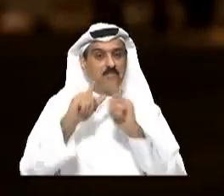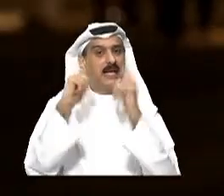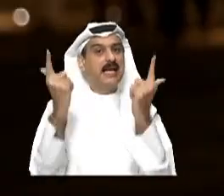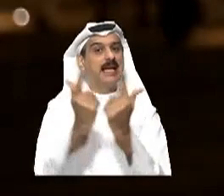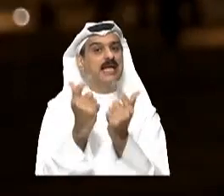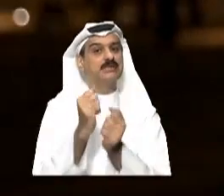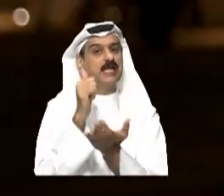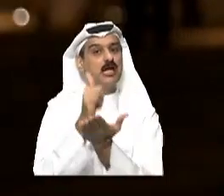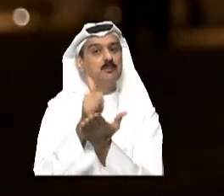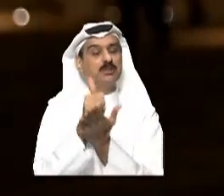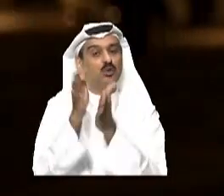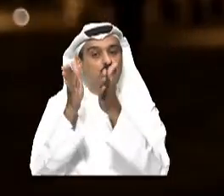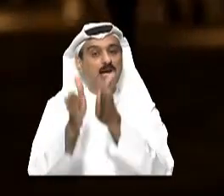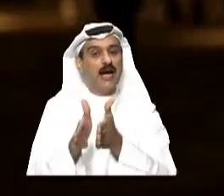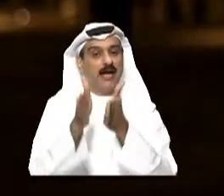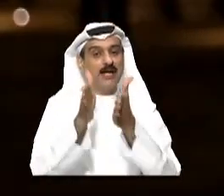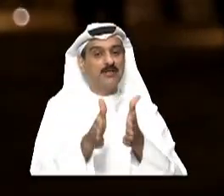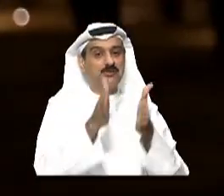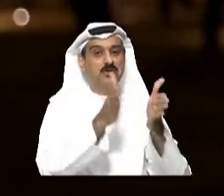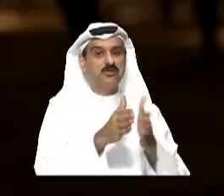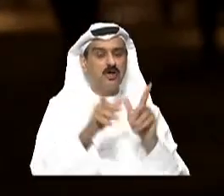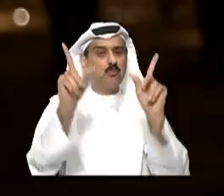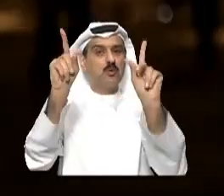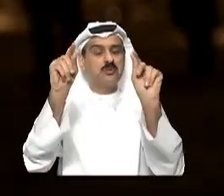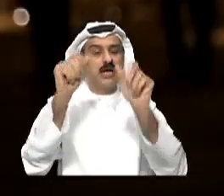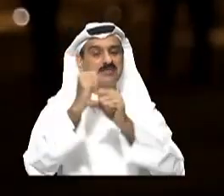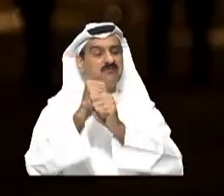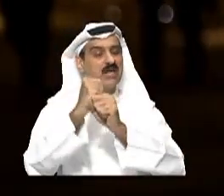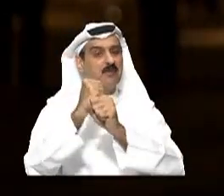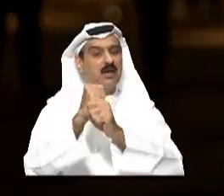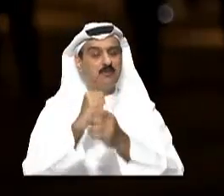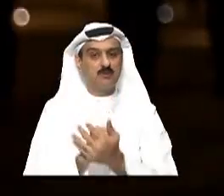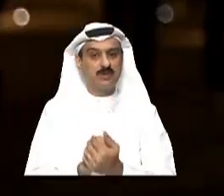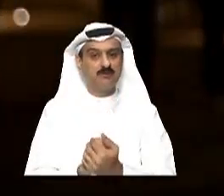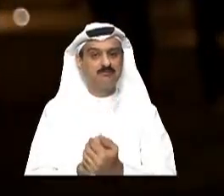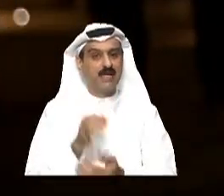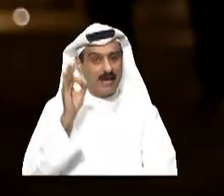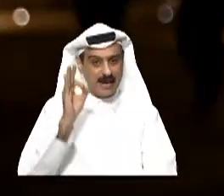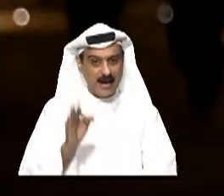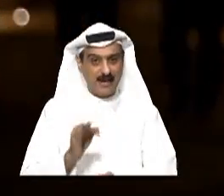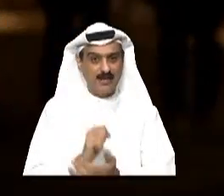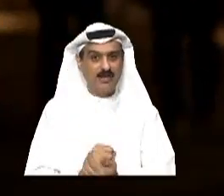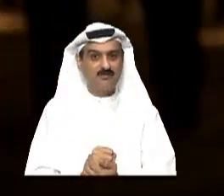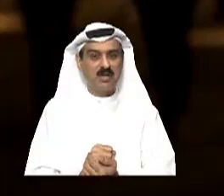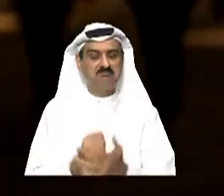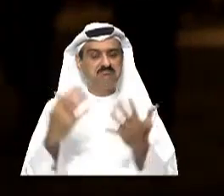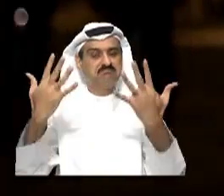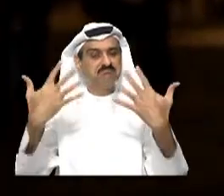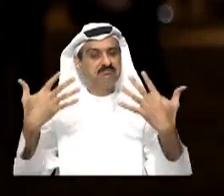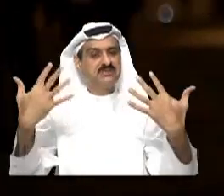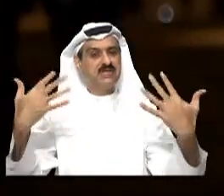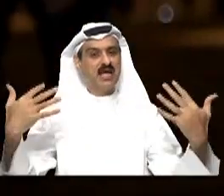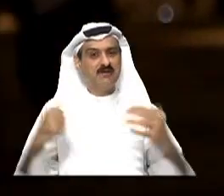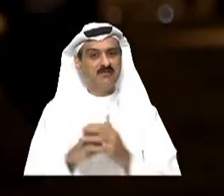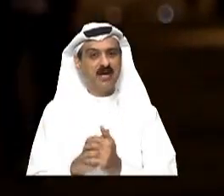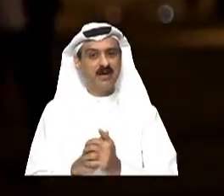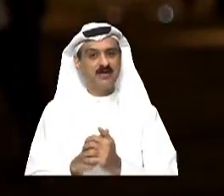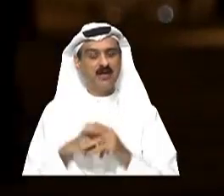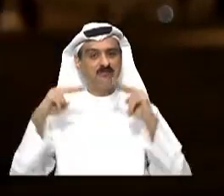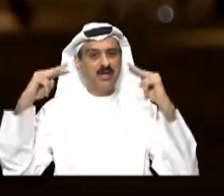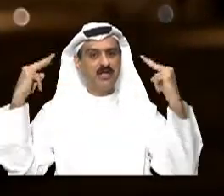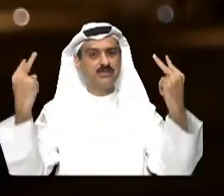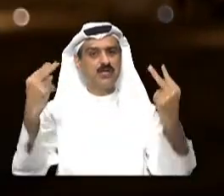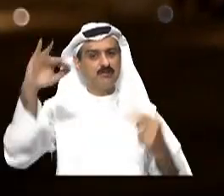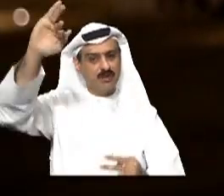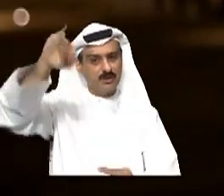المنظمة لنهائيات كأس العالم 2022. وأكيد كان جميع الأمور سهلة وميسرة للجماهير في